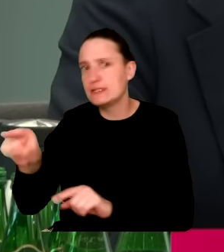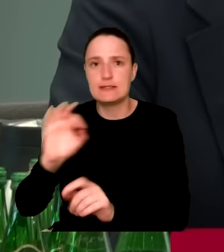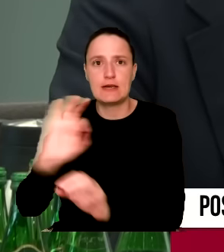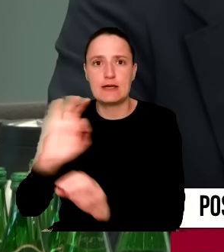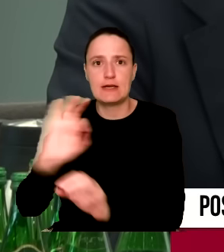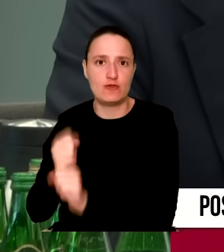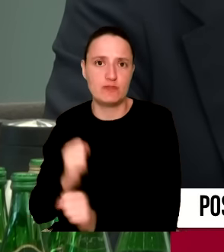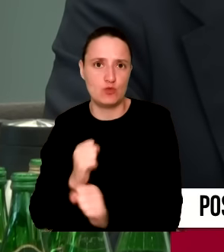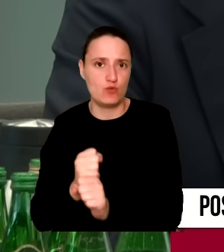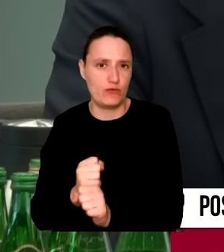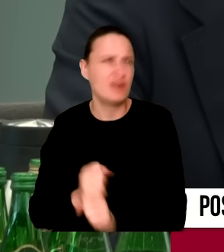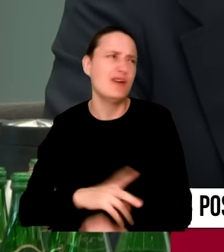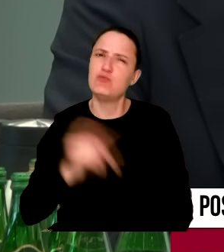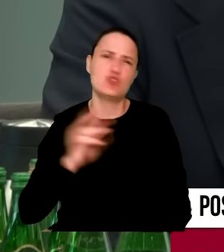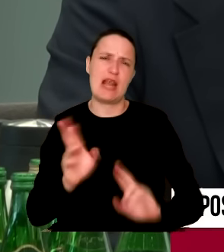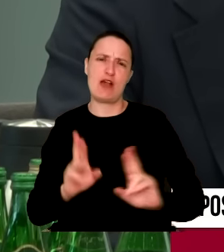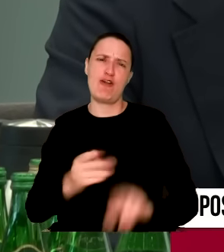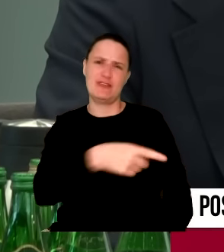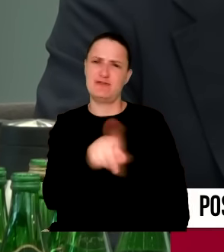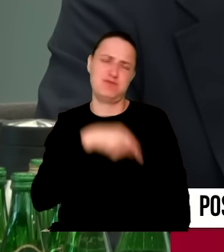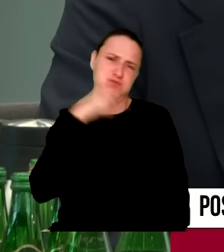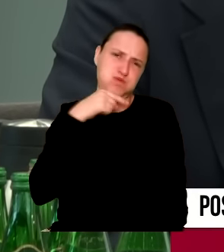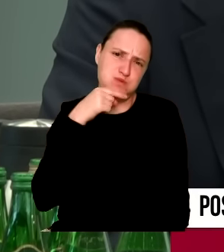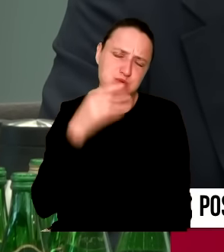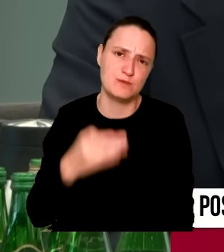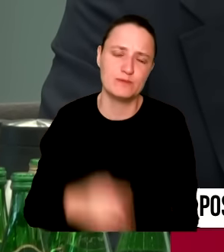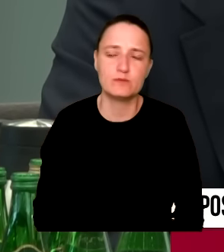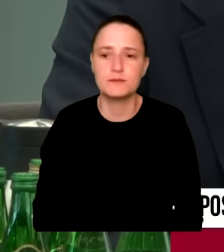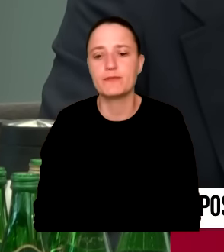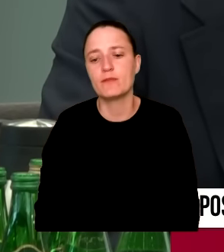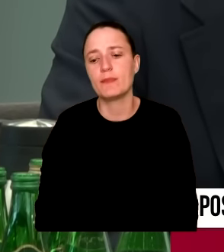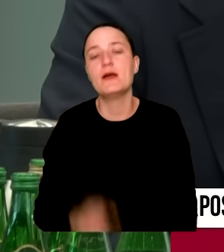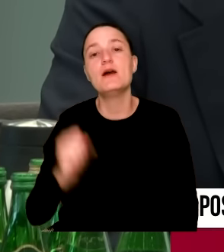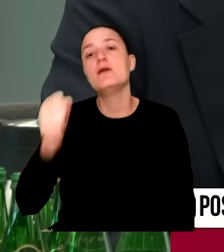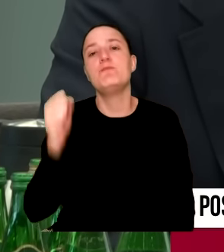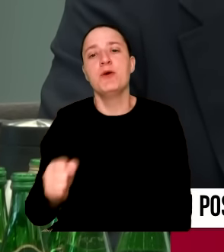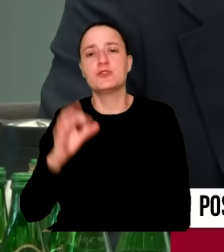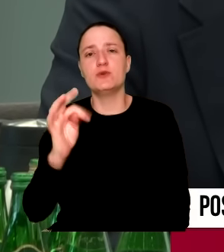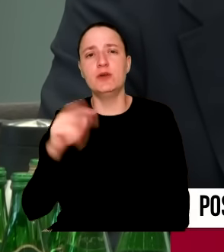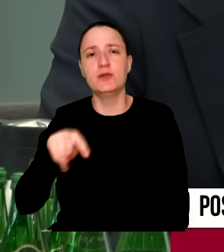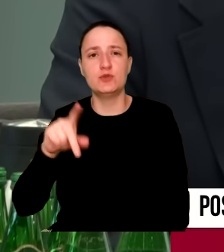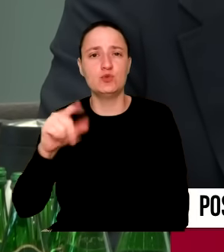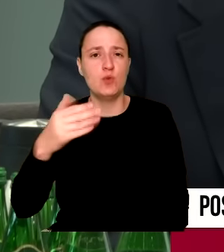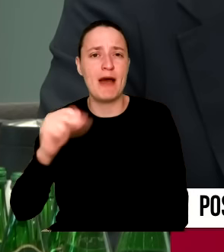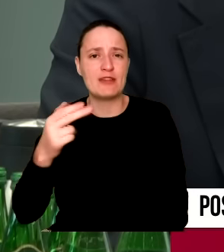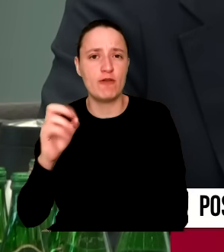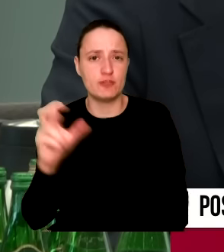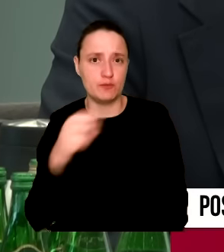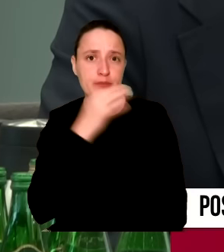reagować jeśli państwo ewidentnie wprowadzacie w błąd teraz pan poseł tumanowicz bardzo proszę